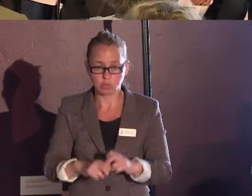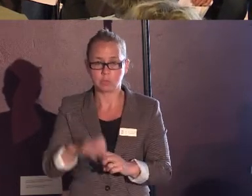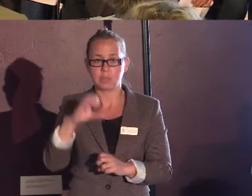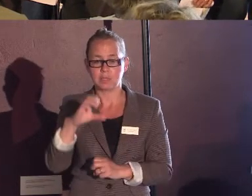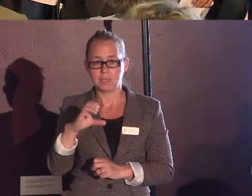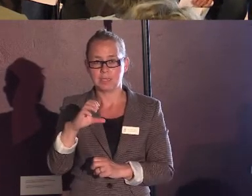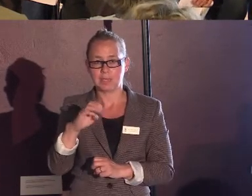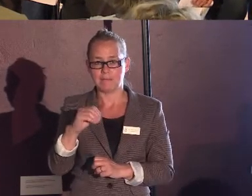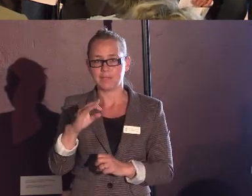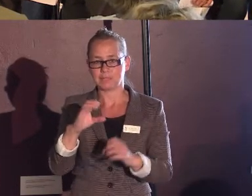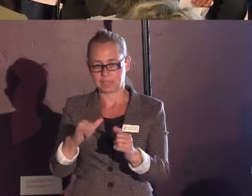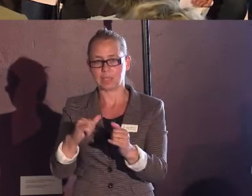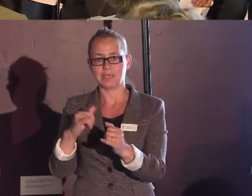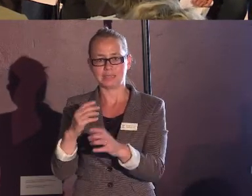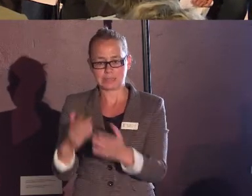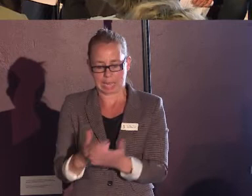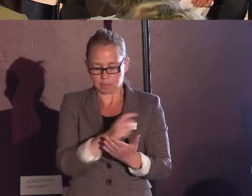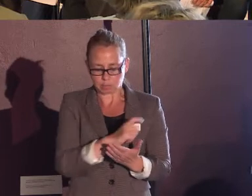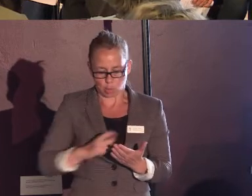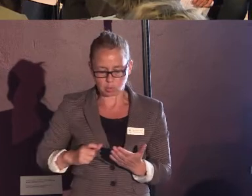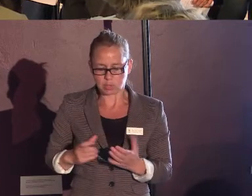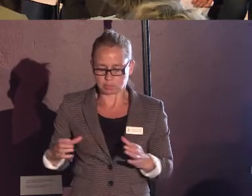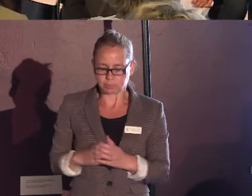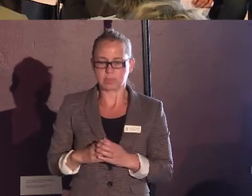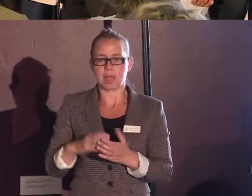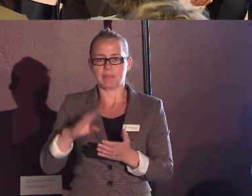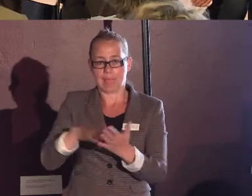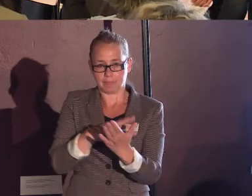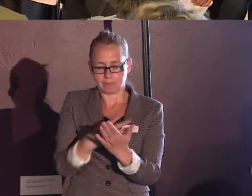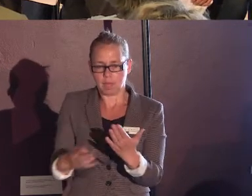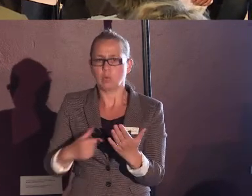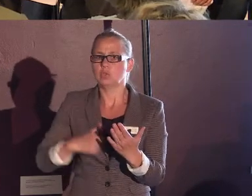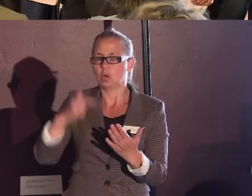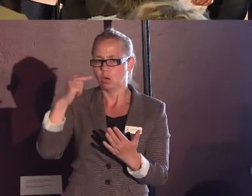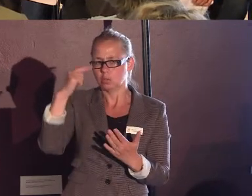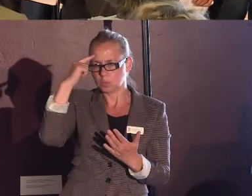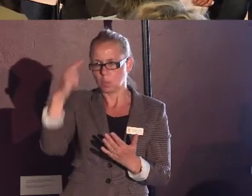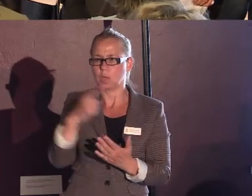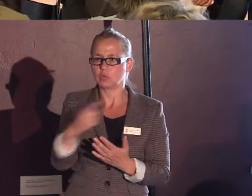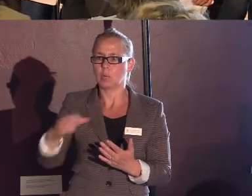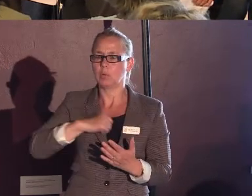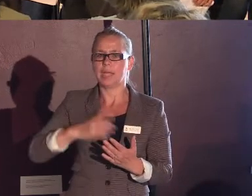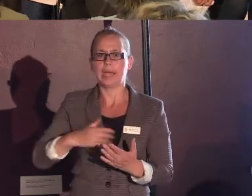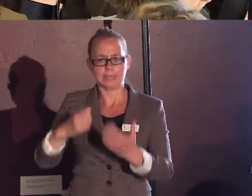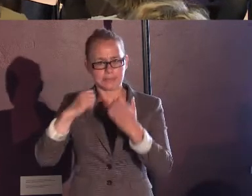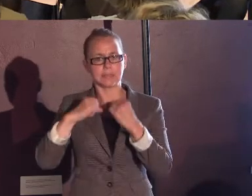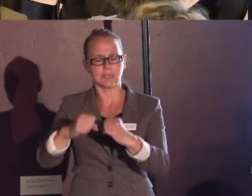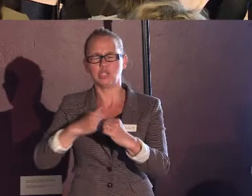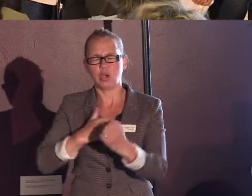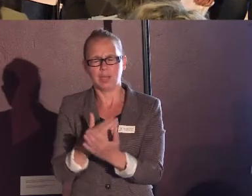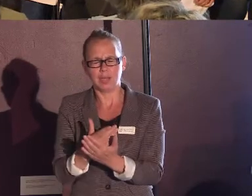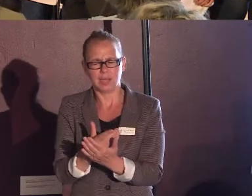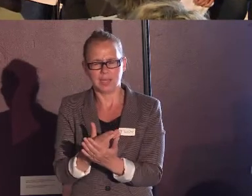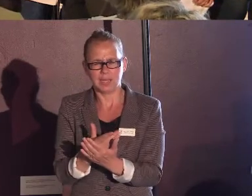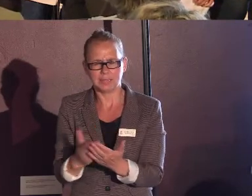heter Esprit som hjälpte oss att hålla ihop det här nätverket. Och jag tror att de på eget initiativ, jag är inte